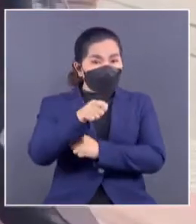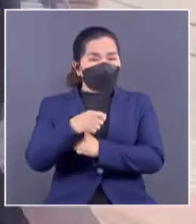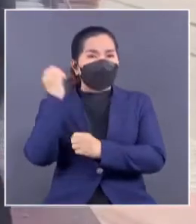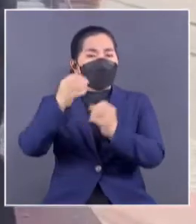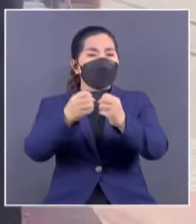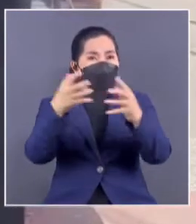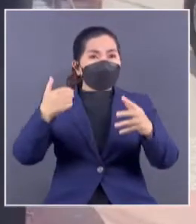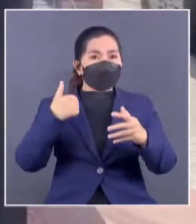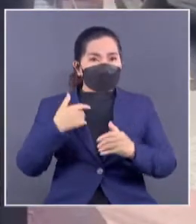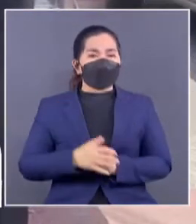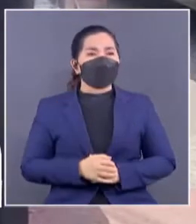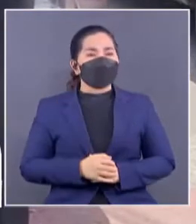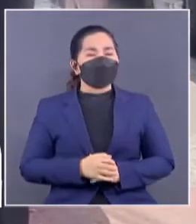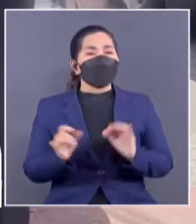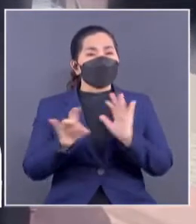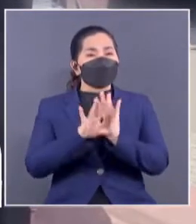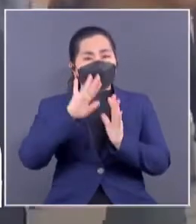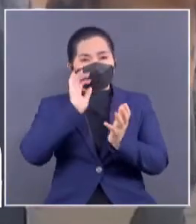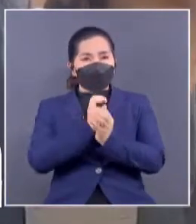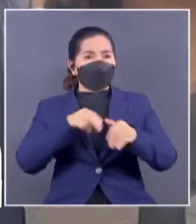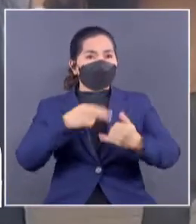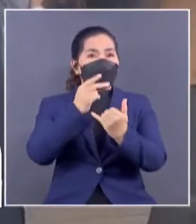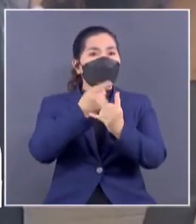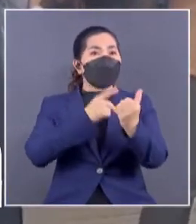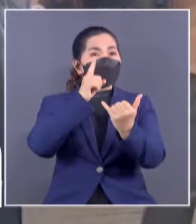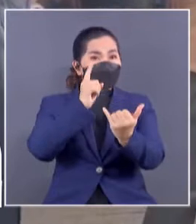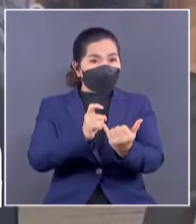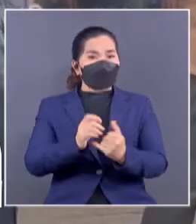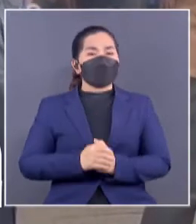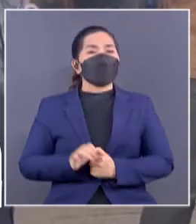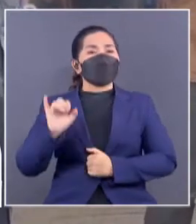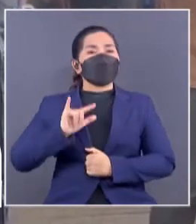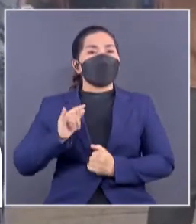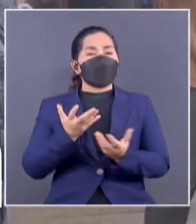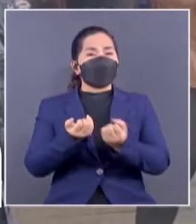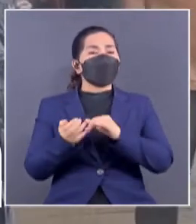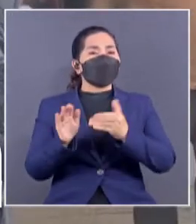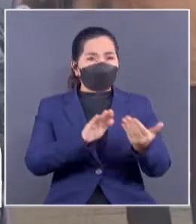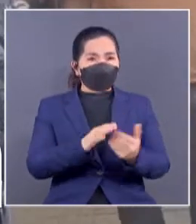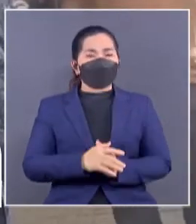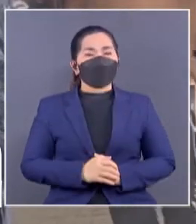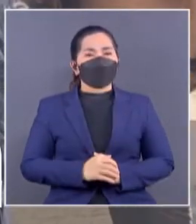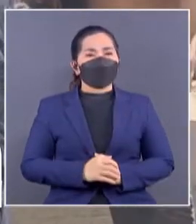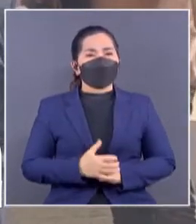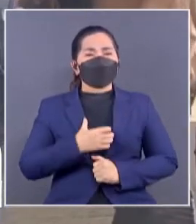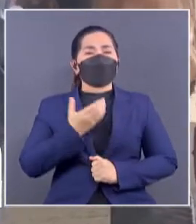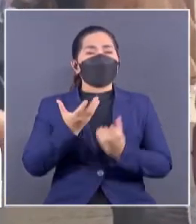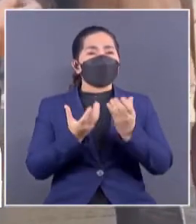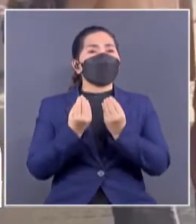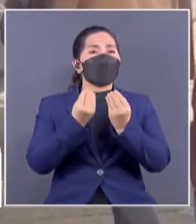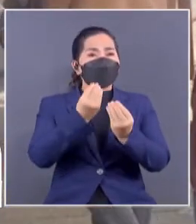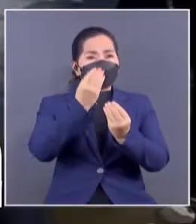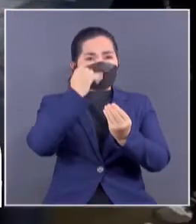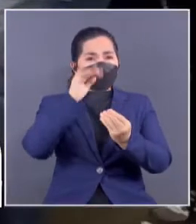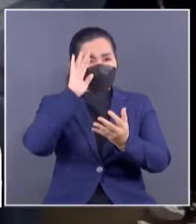แล้วสุดท้ายเนี่ยก็ถูกตำรวจเนี่ยวิสามันล่าสุดญาติเข้าไปรับศพแล้วก็ร้องขอความเป็นธรรมว่าเอ๊ะต